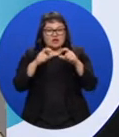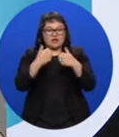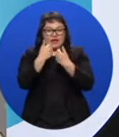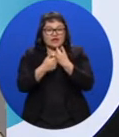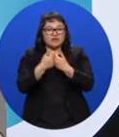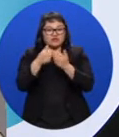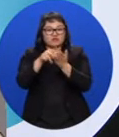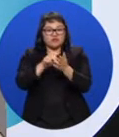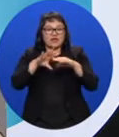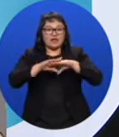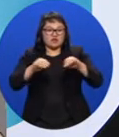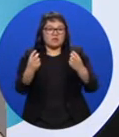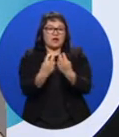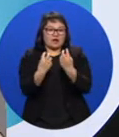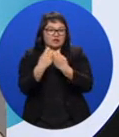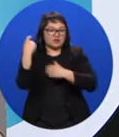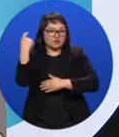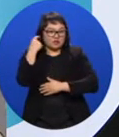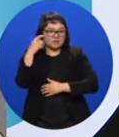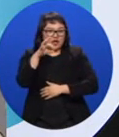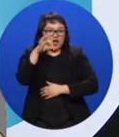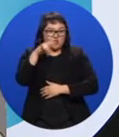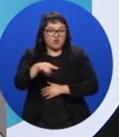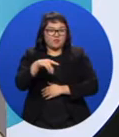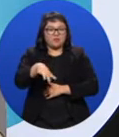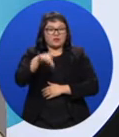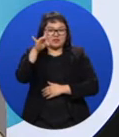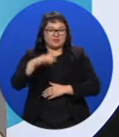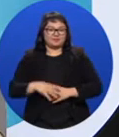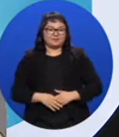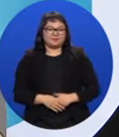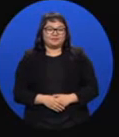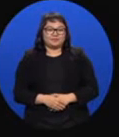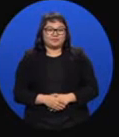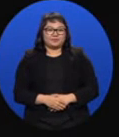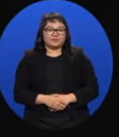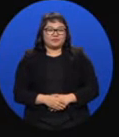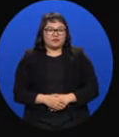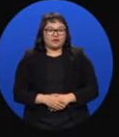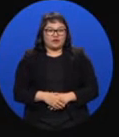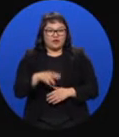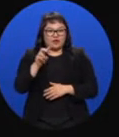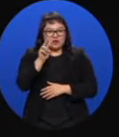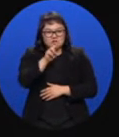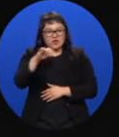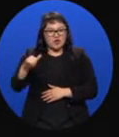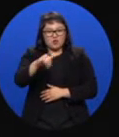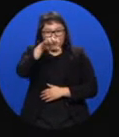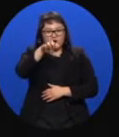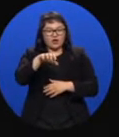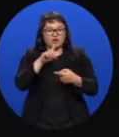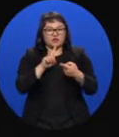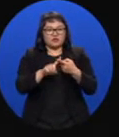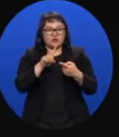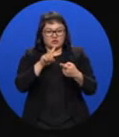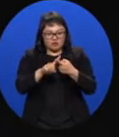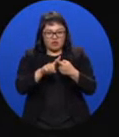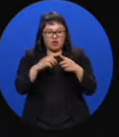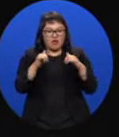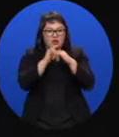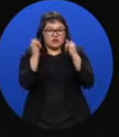발언 시간은 1분인데요. 위성곤 후보부터 말씀해 주십시오. 예, 제2공항에 대해서 우리